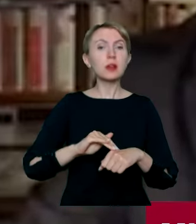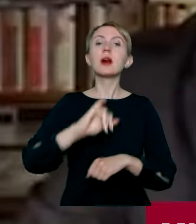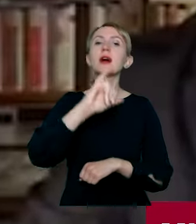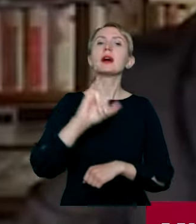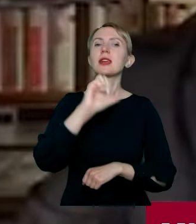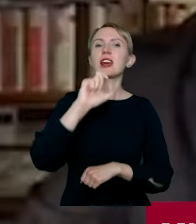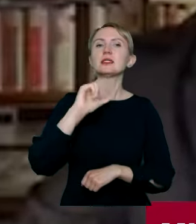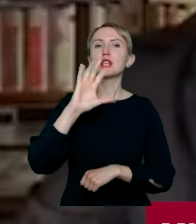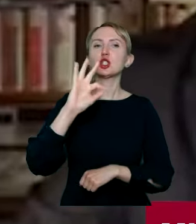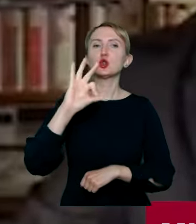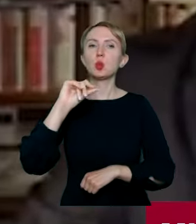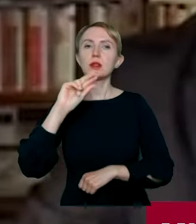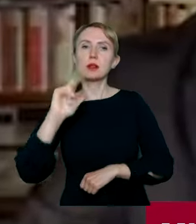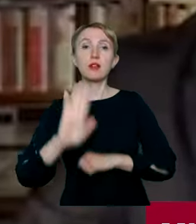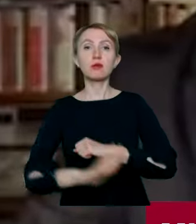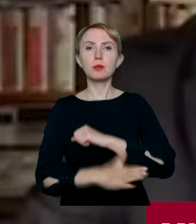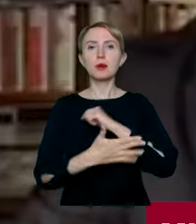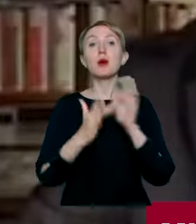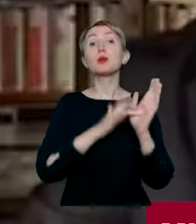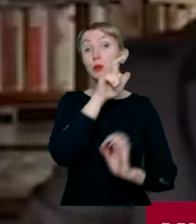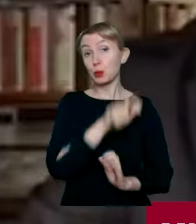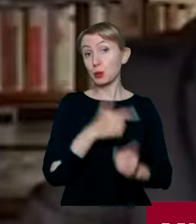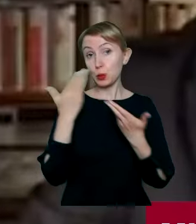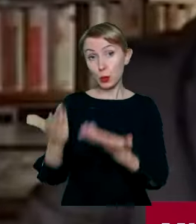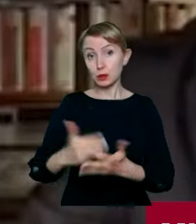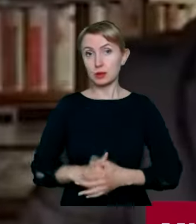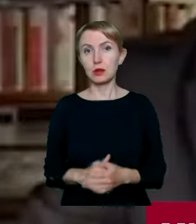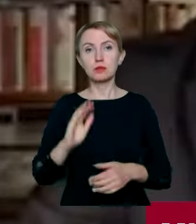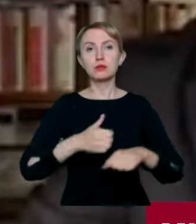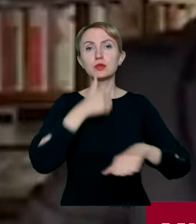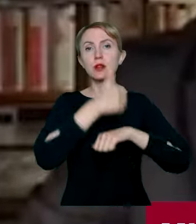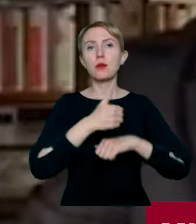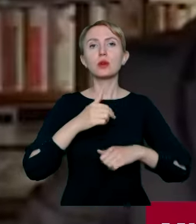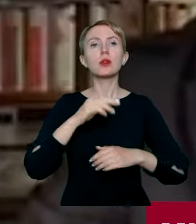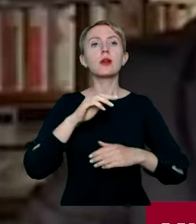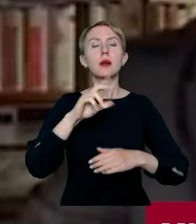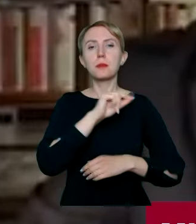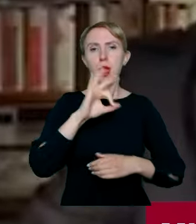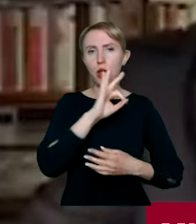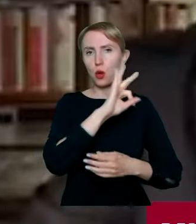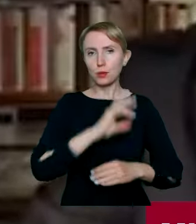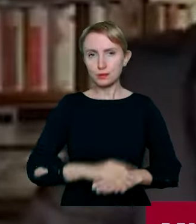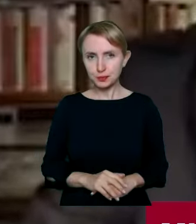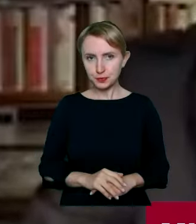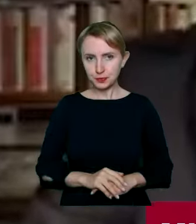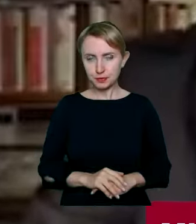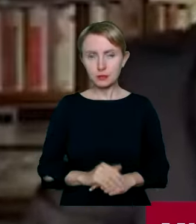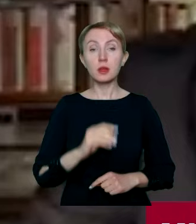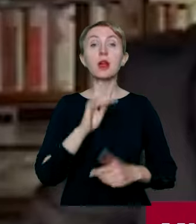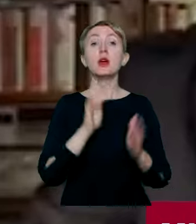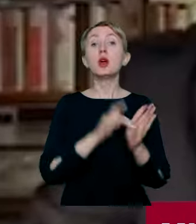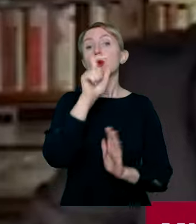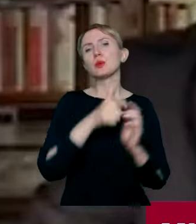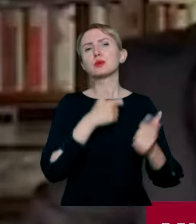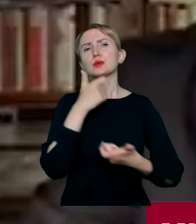Suprycha poparł Donald Tusk, przewodniczący Platformy Obywatelskiej, który zrobił to